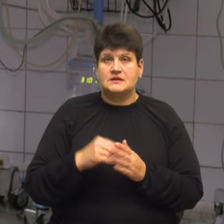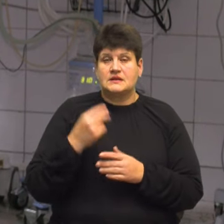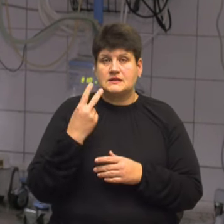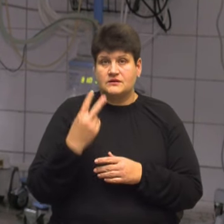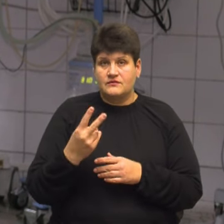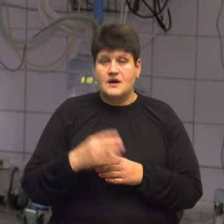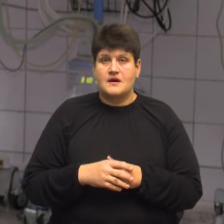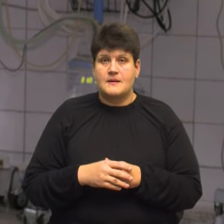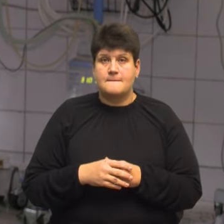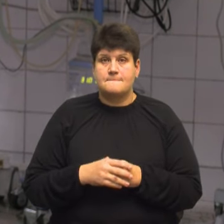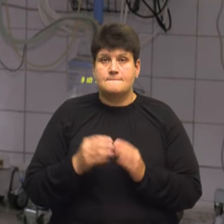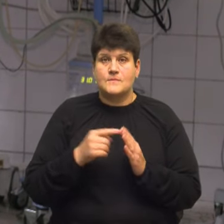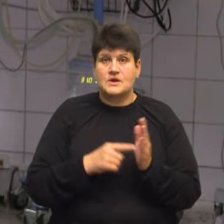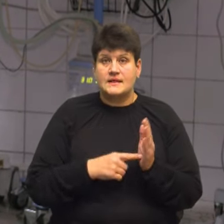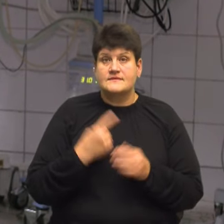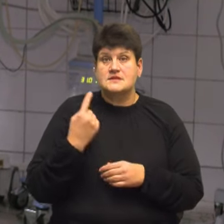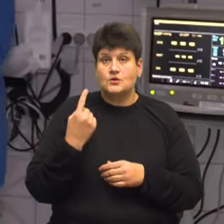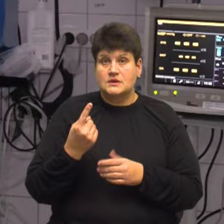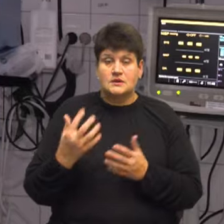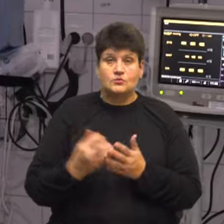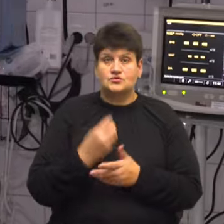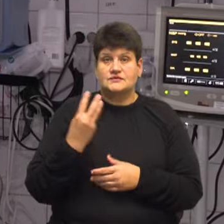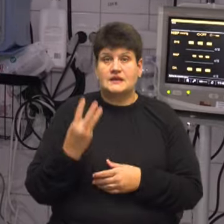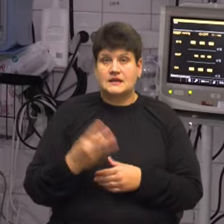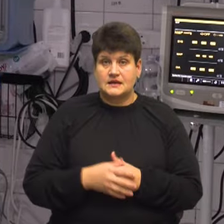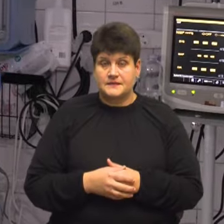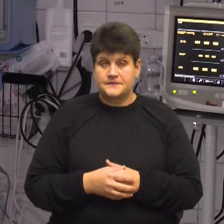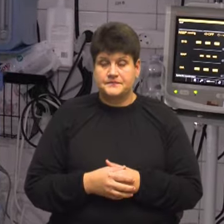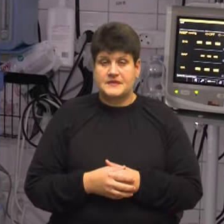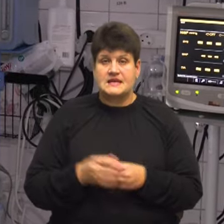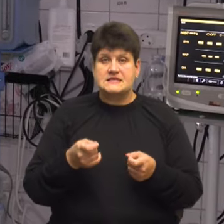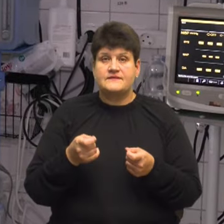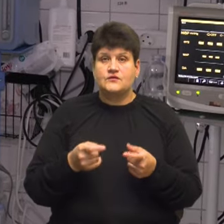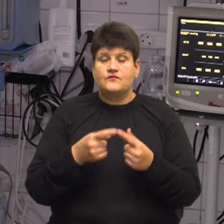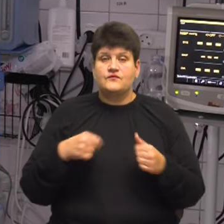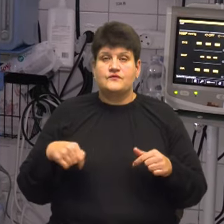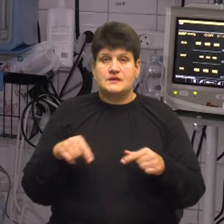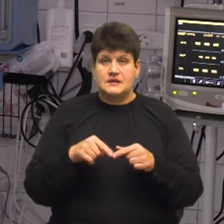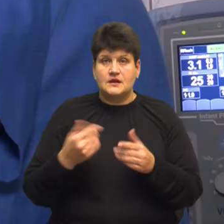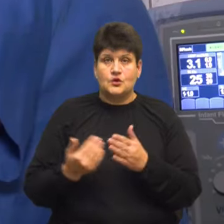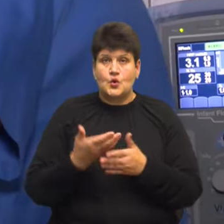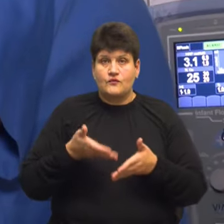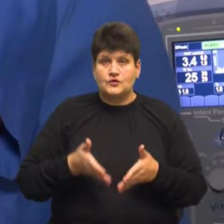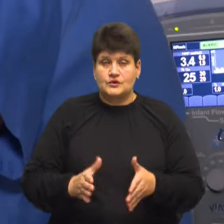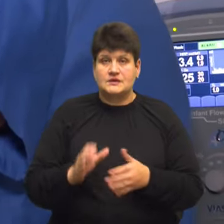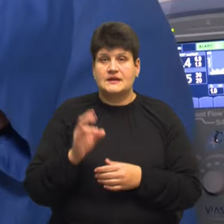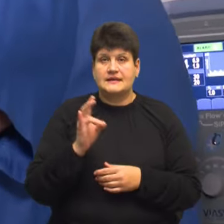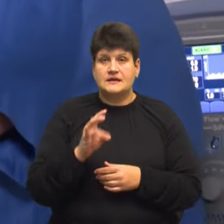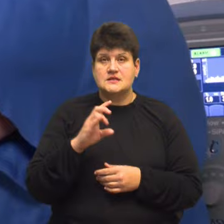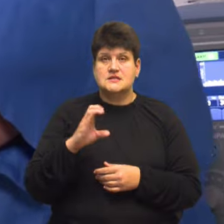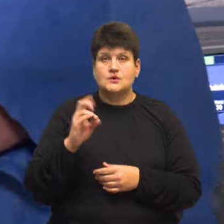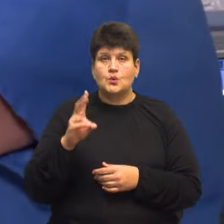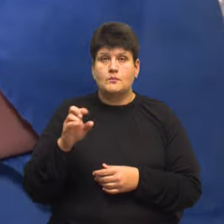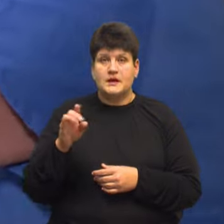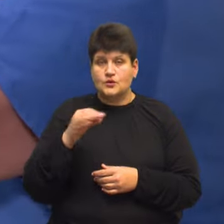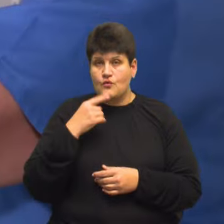але поділився один і вийшла трійня. Завідувачка відділення інтенсивної терапії новонароджених Неля Скубенко каже, від початку війни